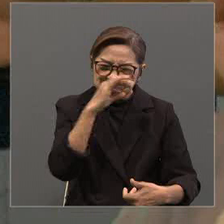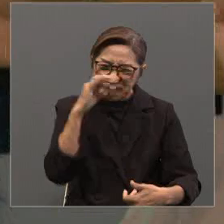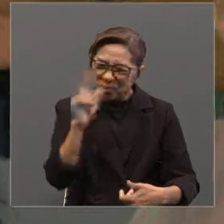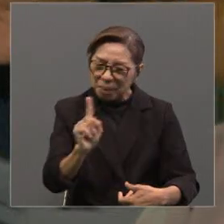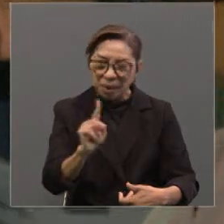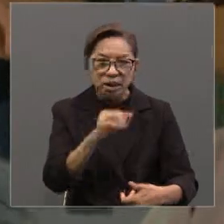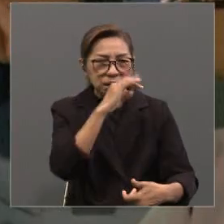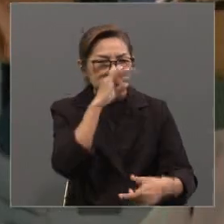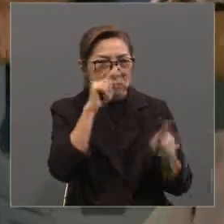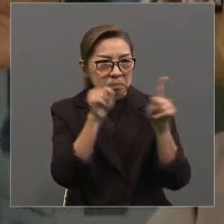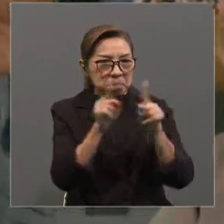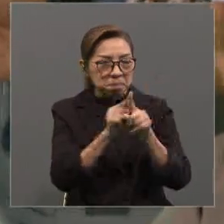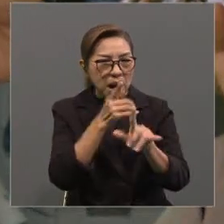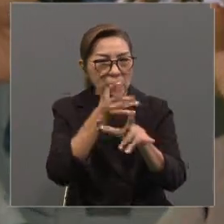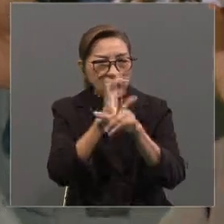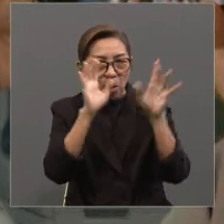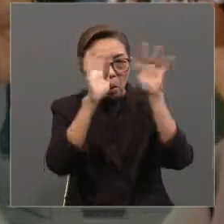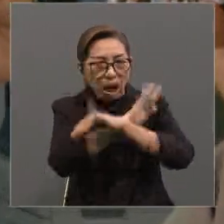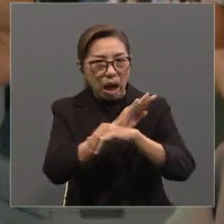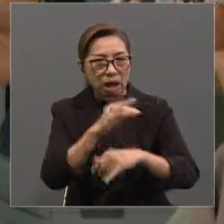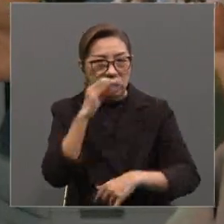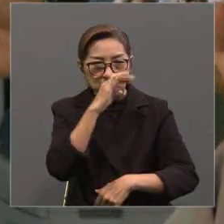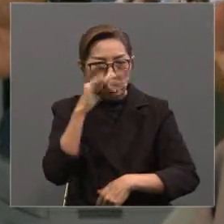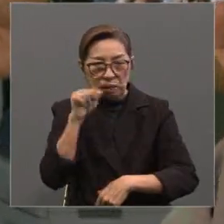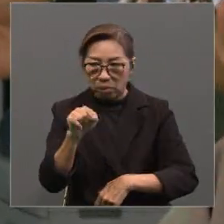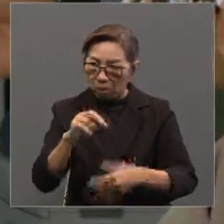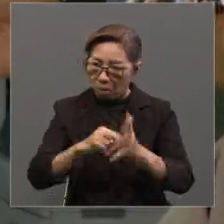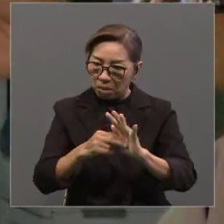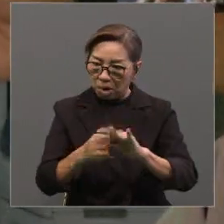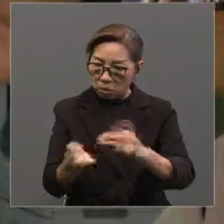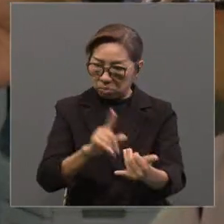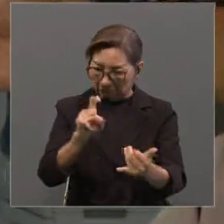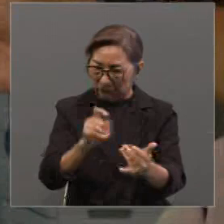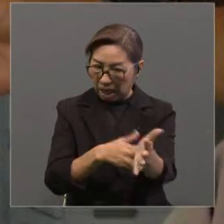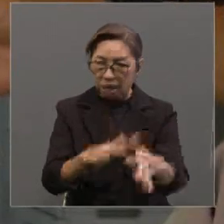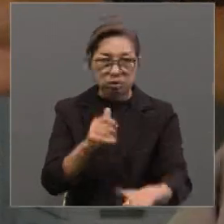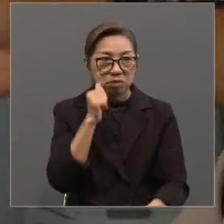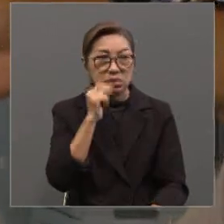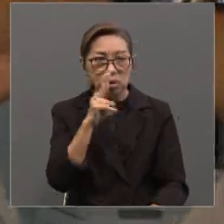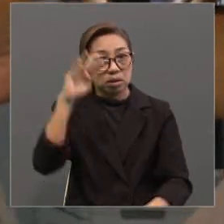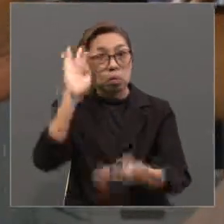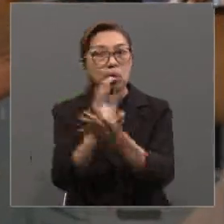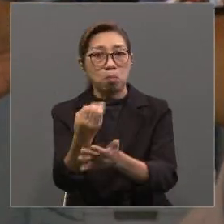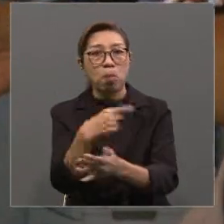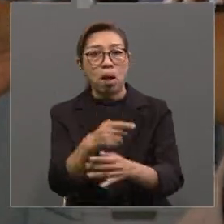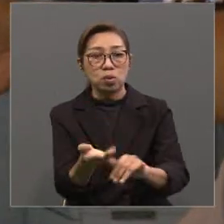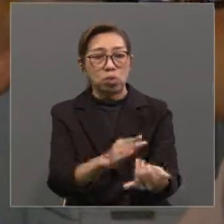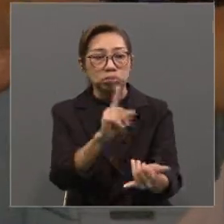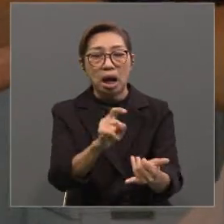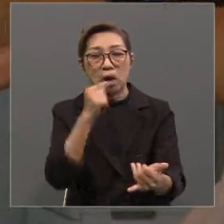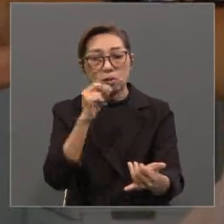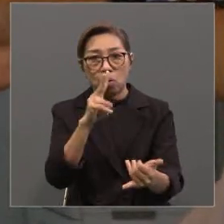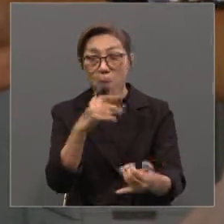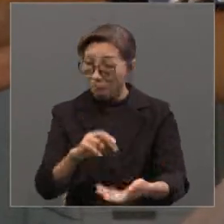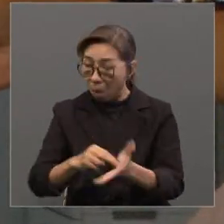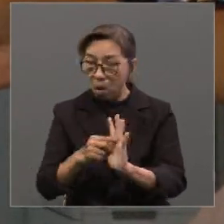กินเหมือนกินเหมือนกินเน่าอะไร แสดงว่าศพน่าจะเสียชีว ิ ต สองวันครับผมตำรวจนิติบอกสองวันแล้ว แสด